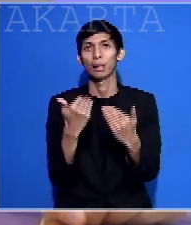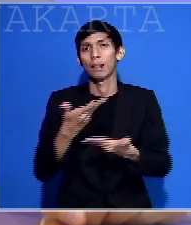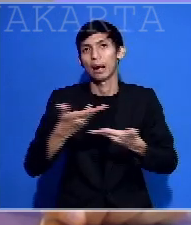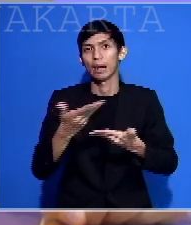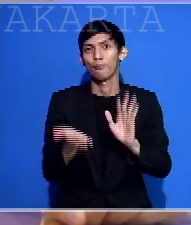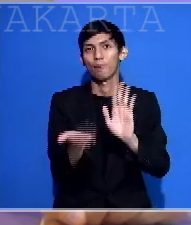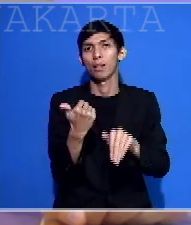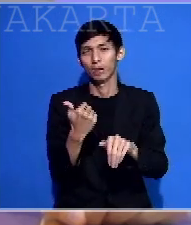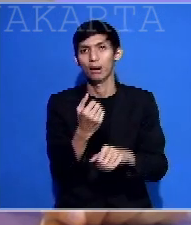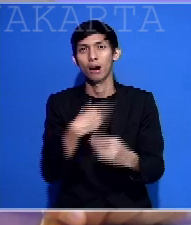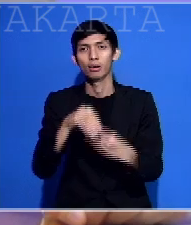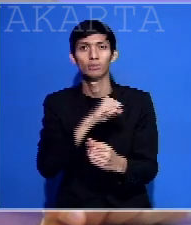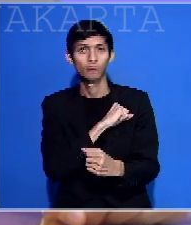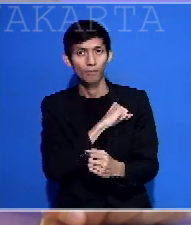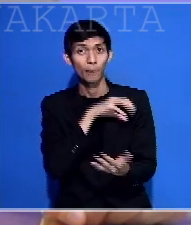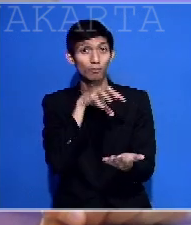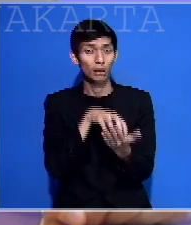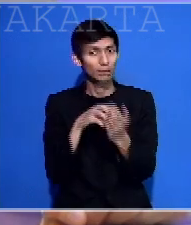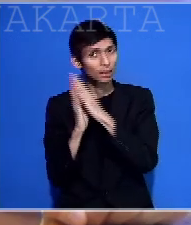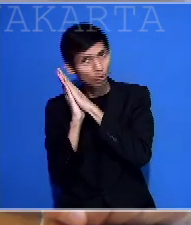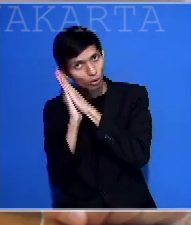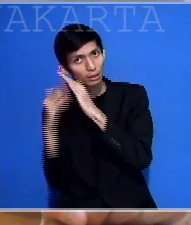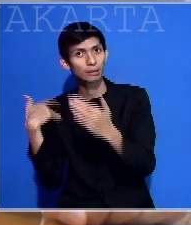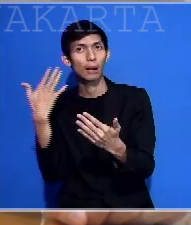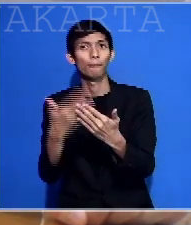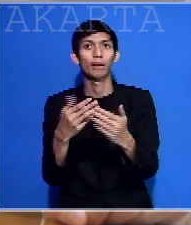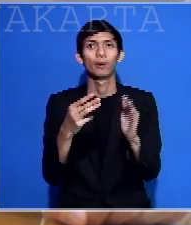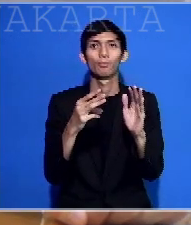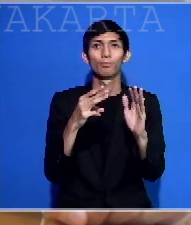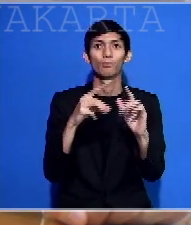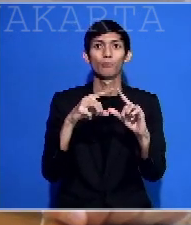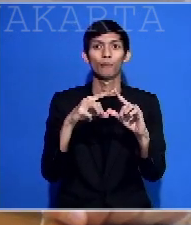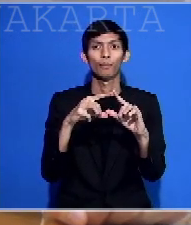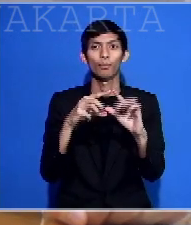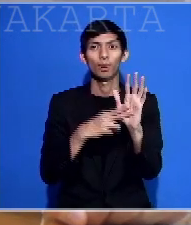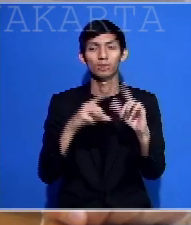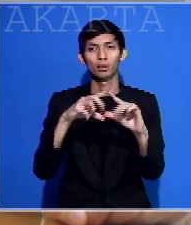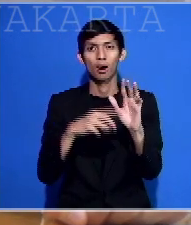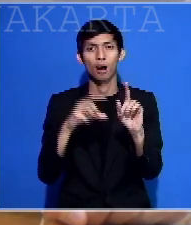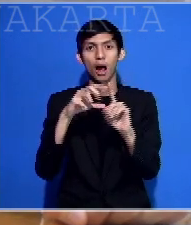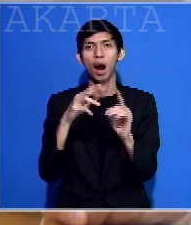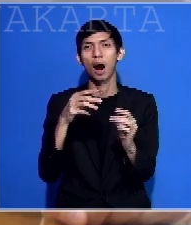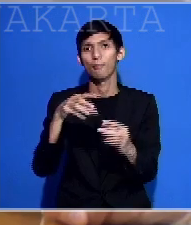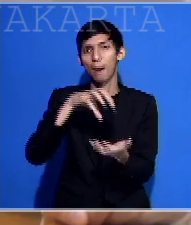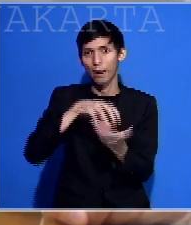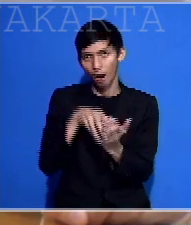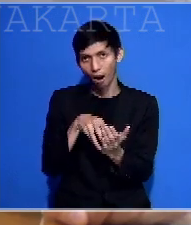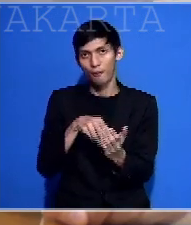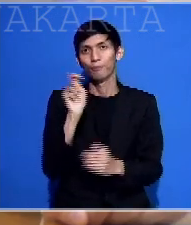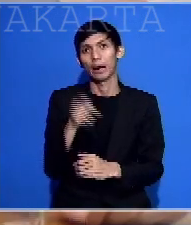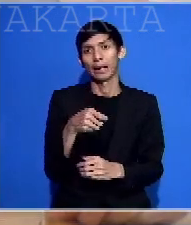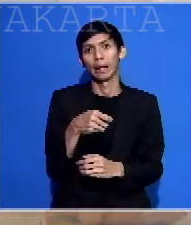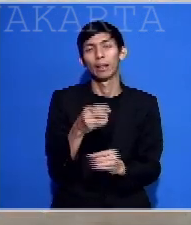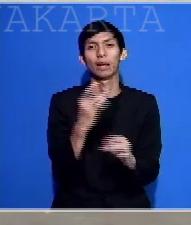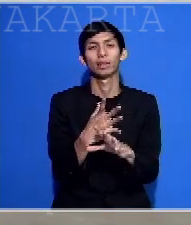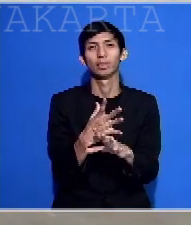penginapan menuju Masjidil Haram dan sebaliknya jemaah haji Indonesia dapat menggunakan bus tersebut secara cuma-cuma